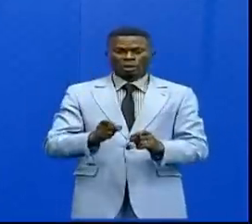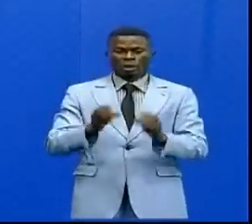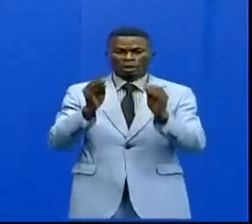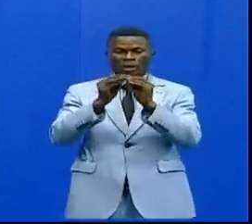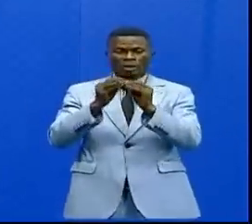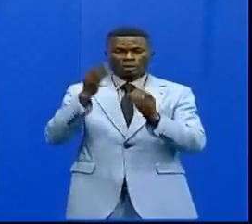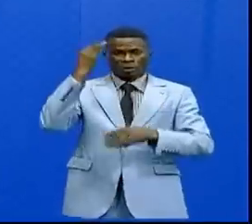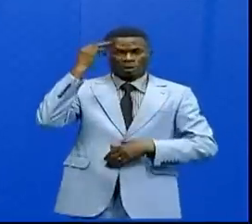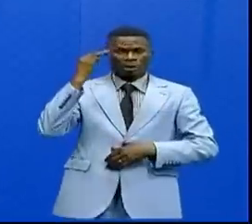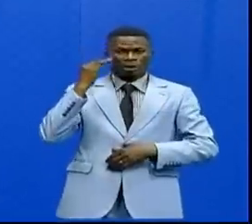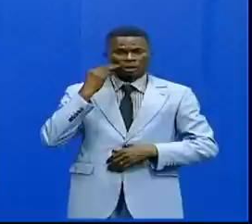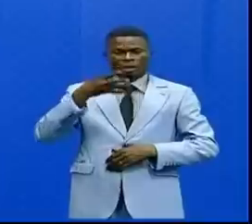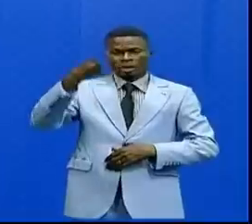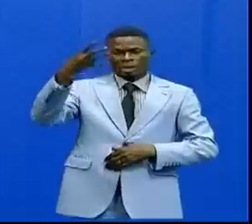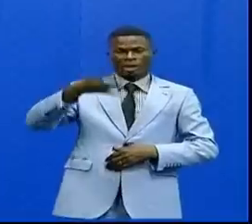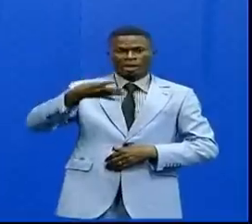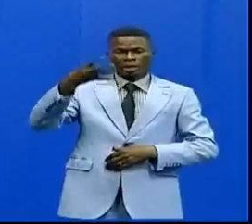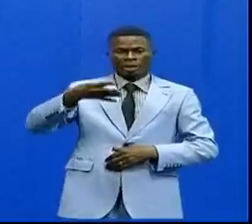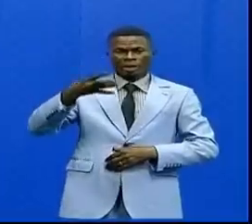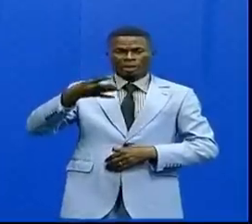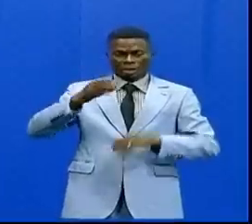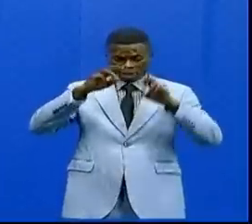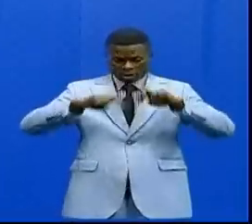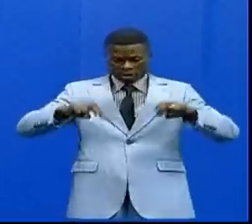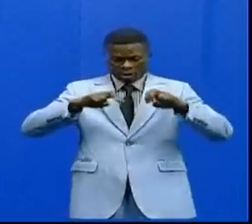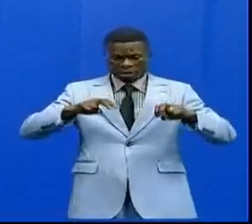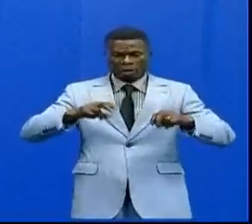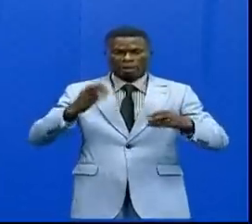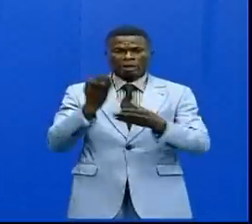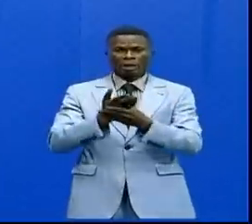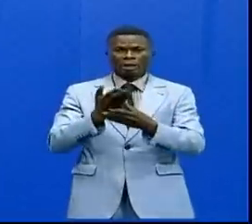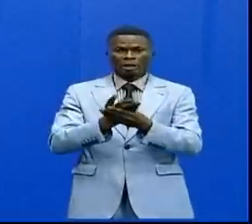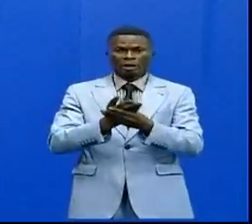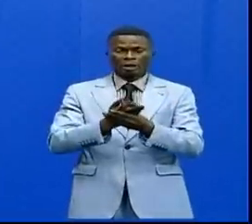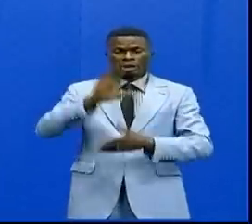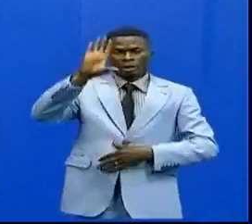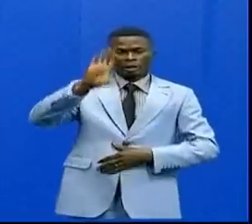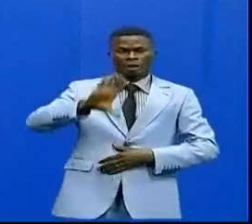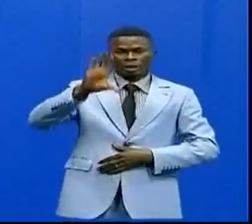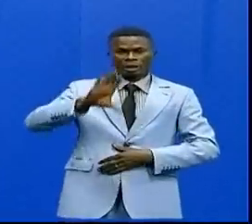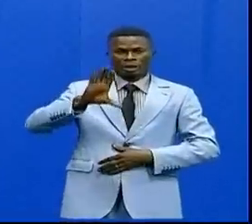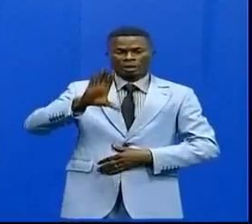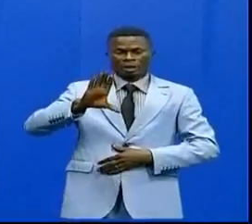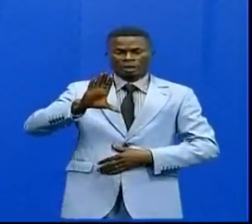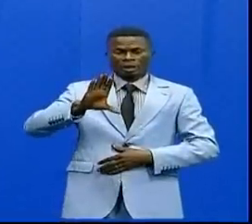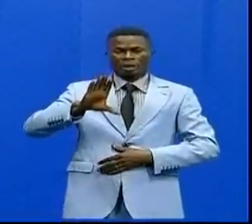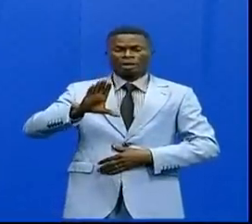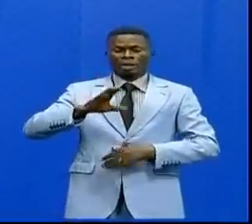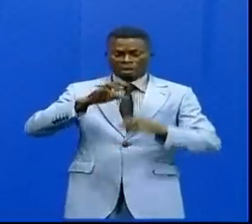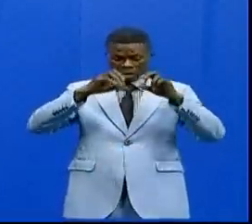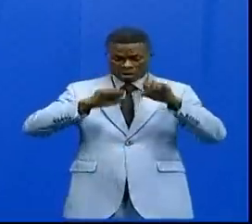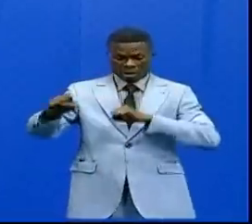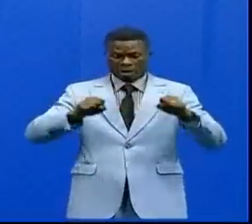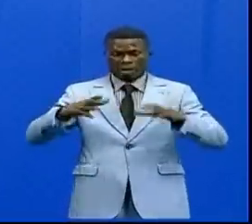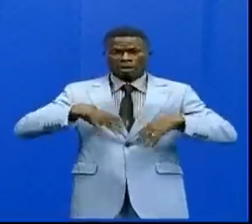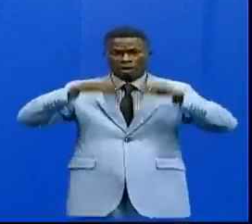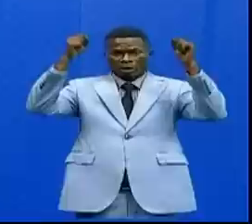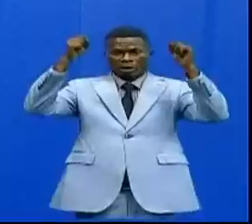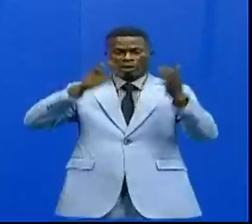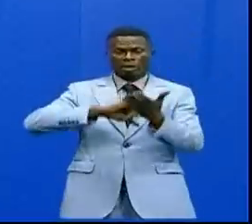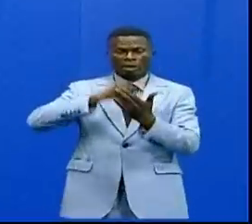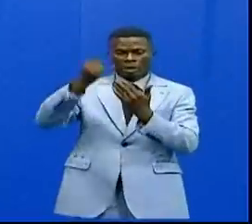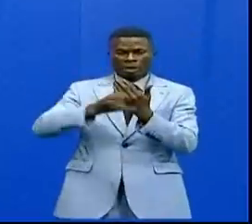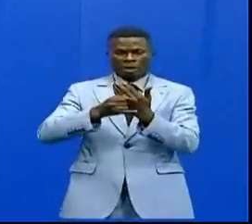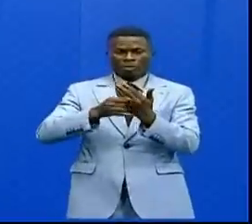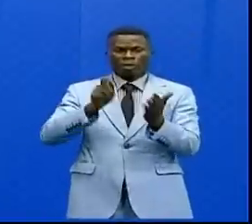de ministres. 4. Examen des dossiers. Et 5. Enfin, examen et adoption de projets